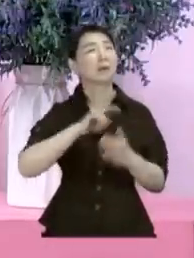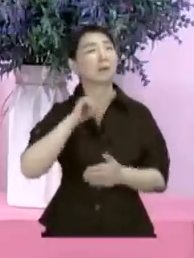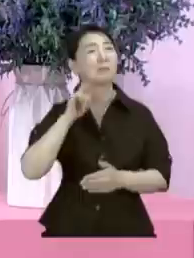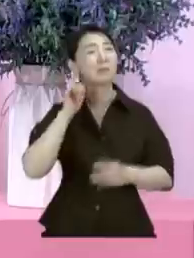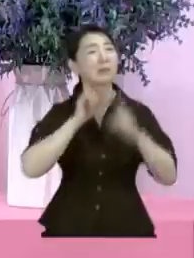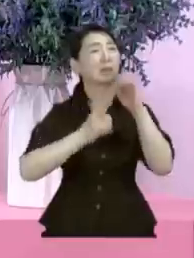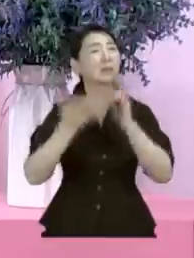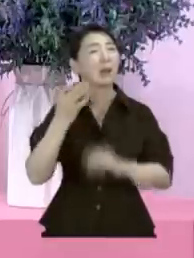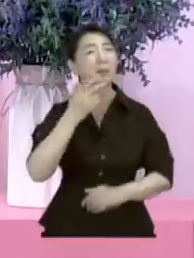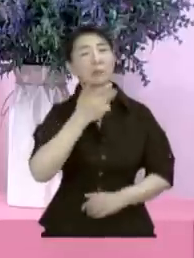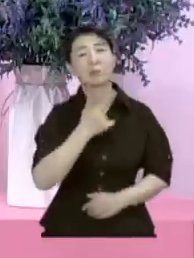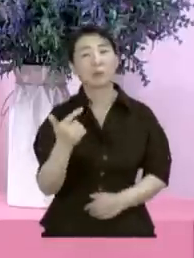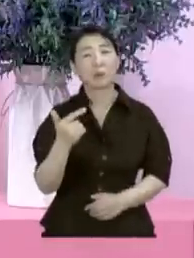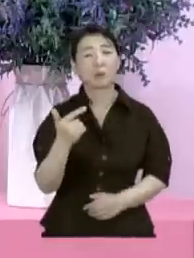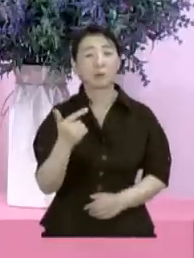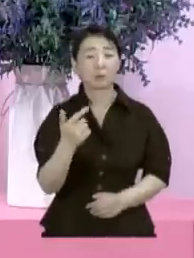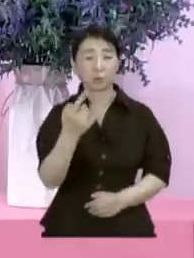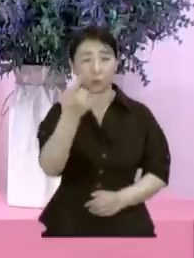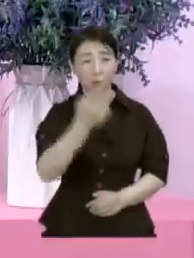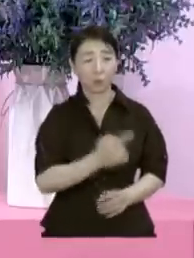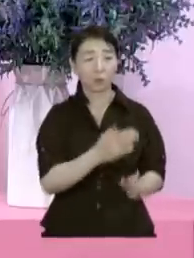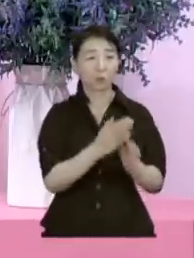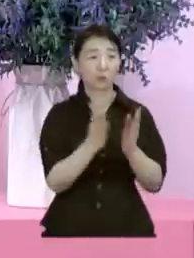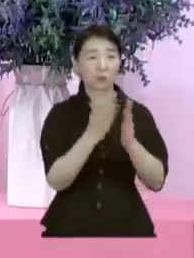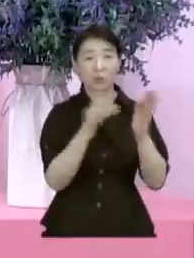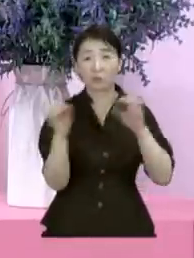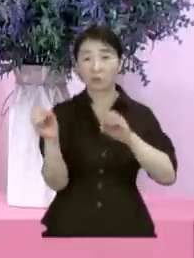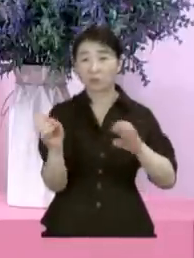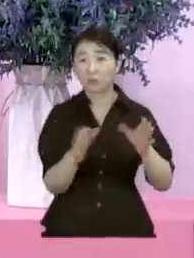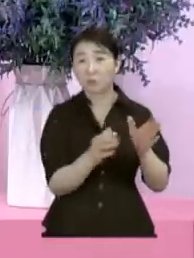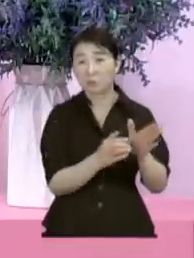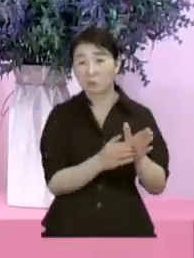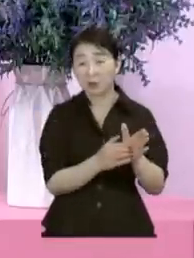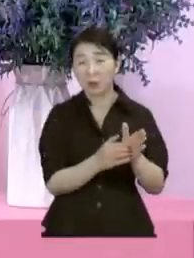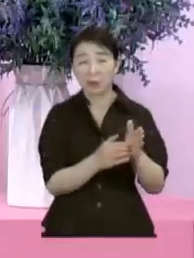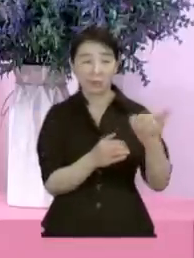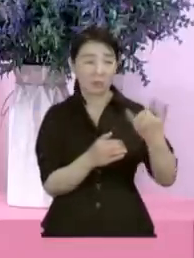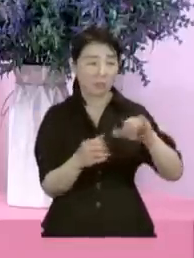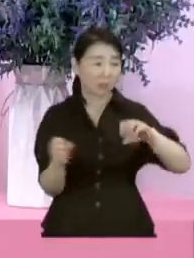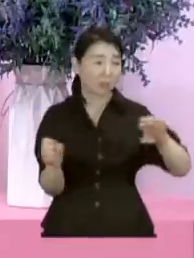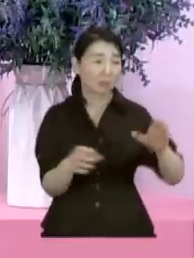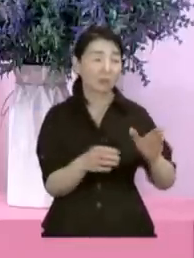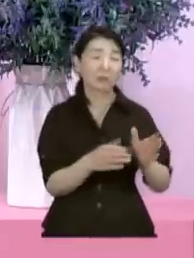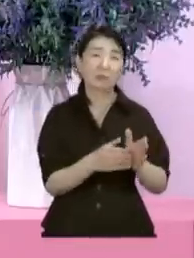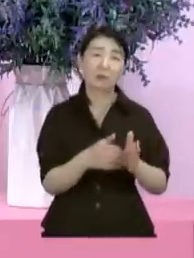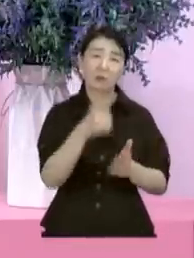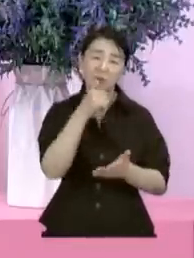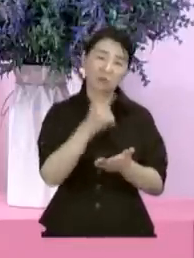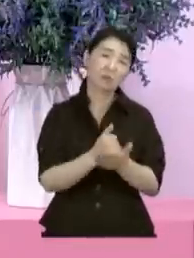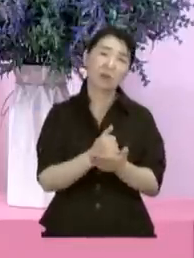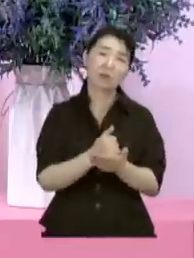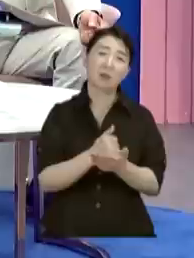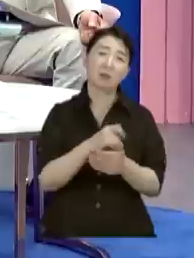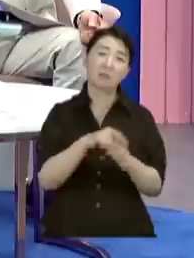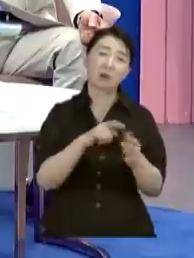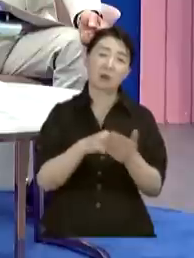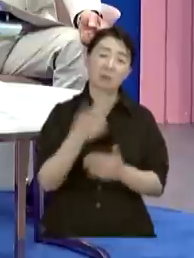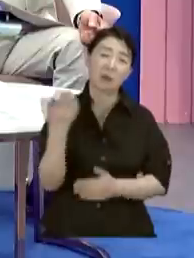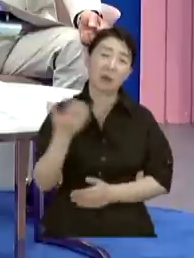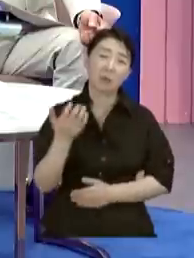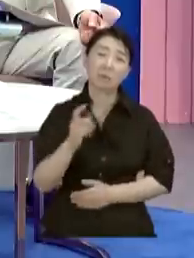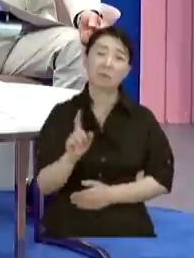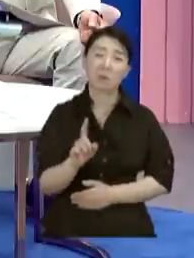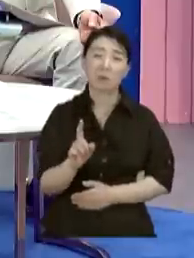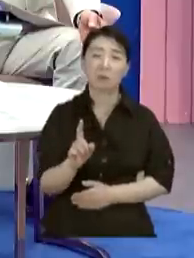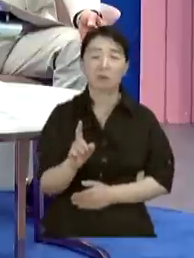오다가 만약에 가족을 잃어버렸거나 뭐 자녀를 잃었거나 이거는 이 죄책감은 이 아픔은 그 우리